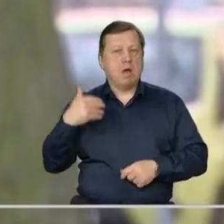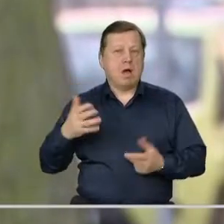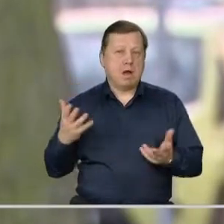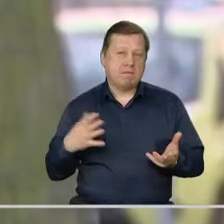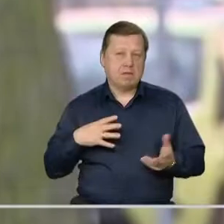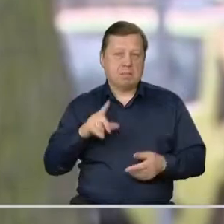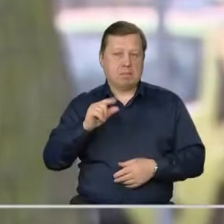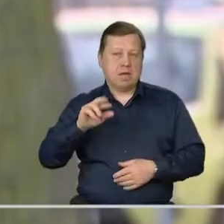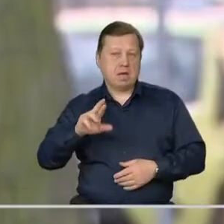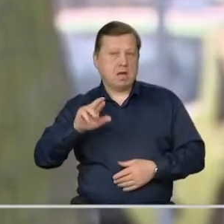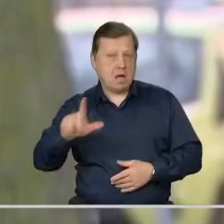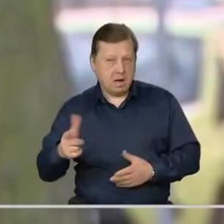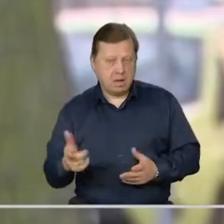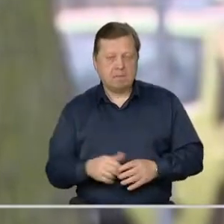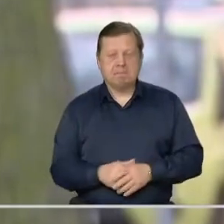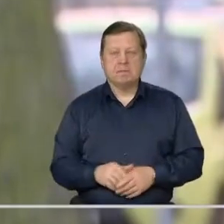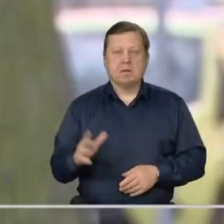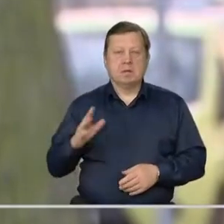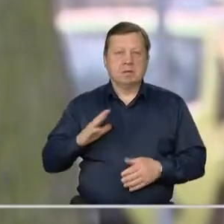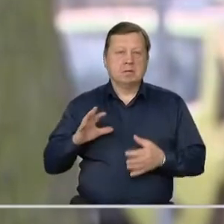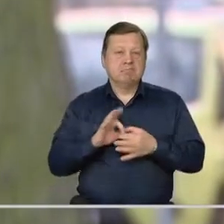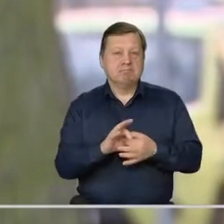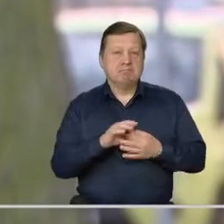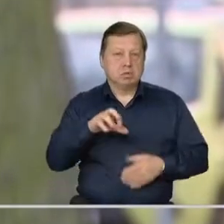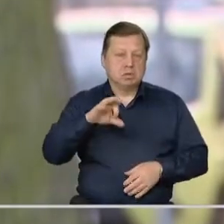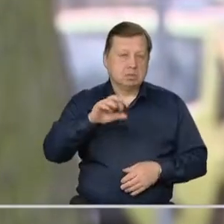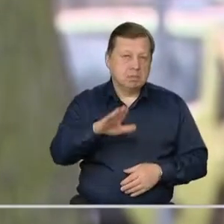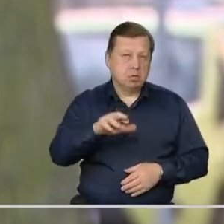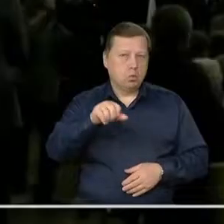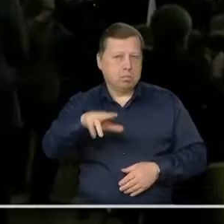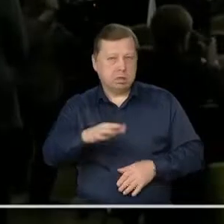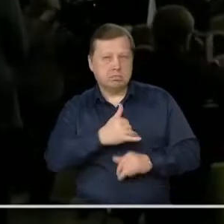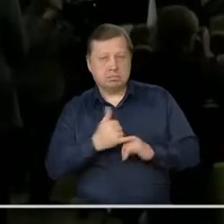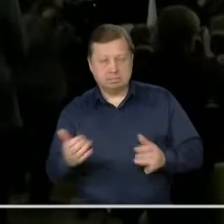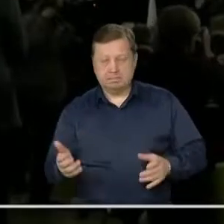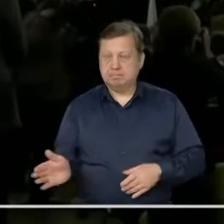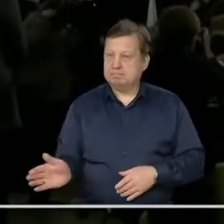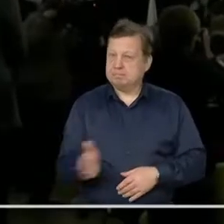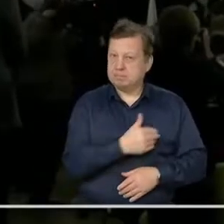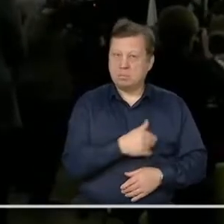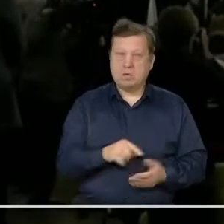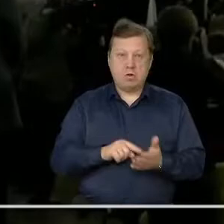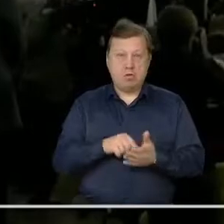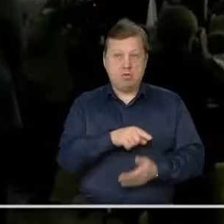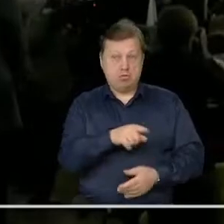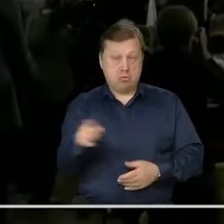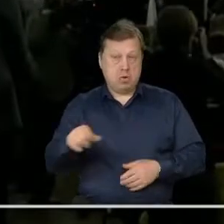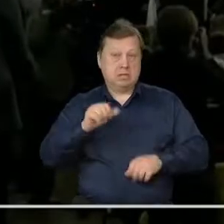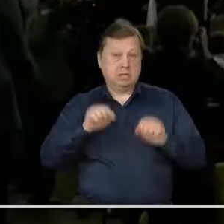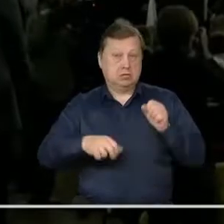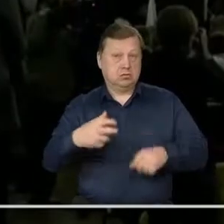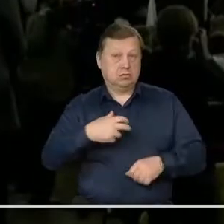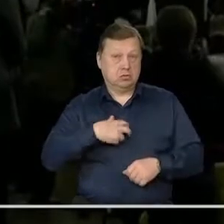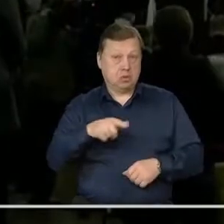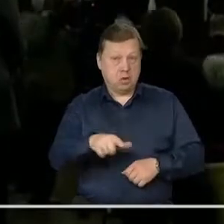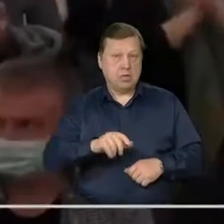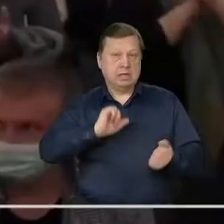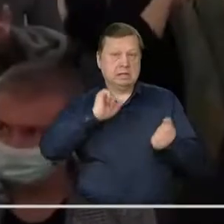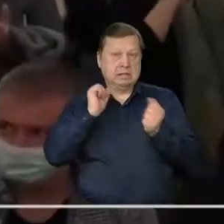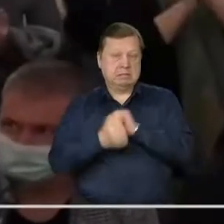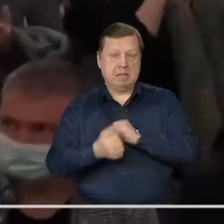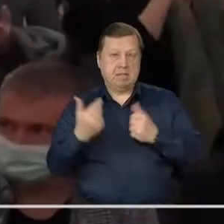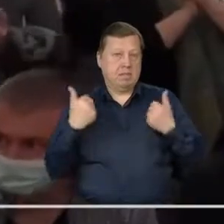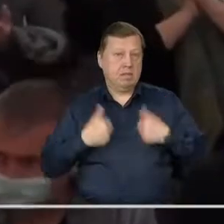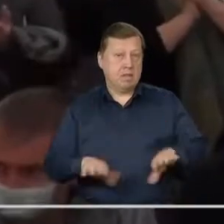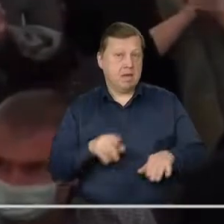PRL owską byli związani z aparatem reżimem Brytanii współpracownikami i to oni sędziowie stali się głównymi hamulcami zmian nie